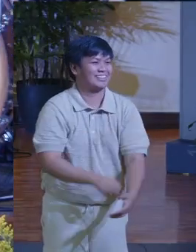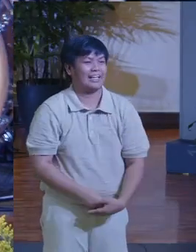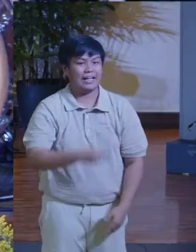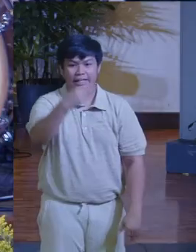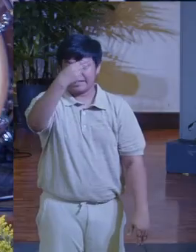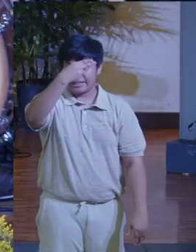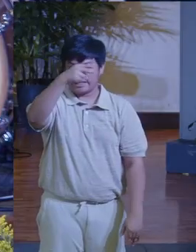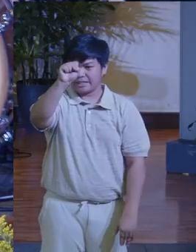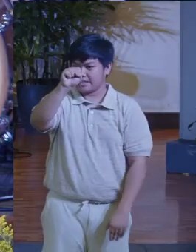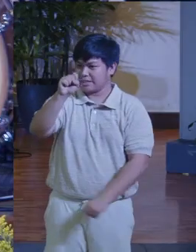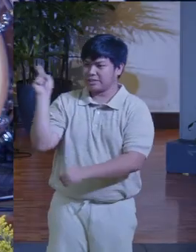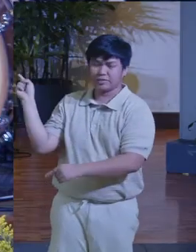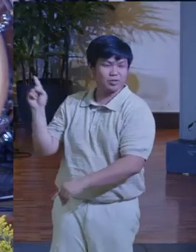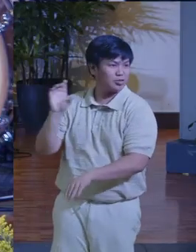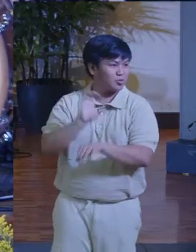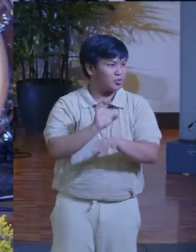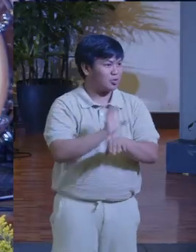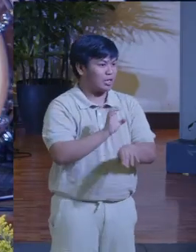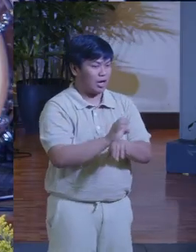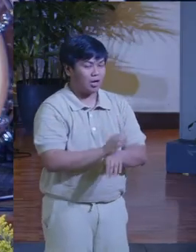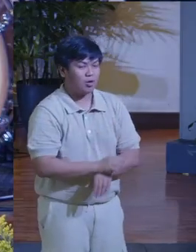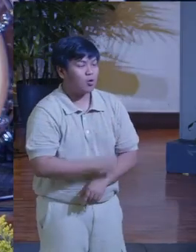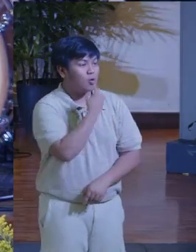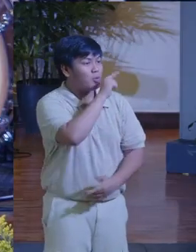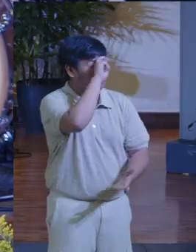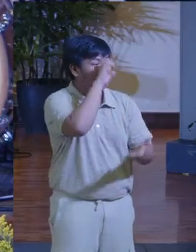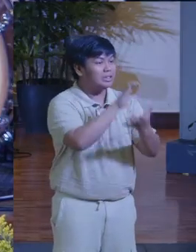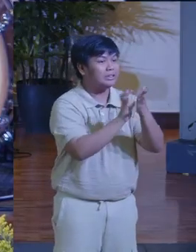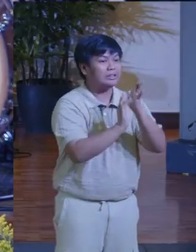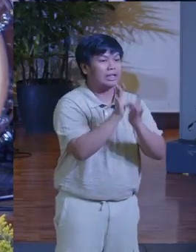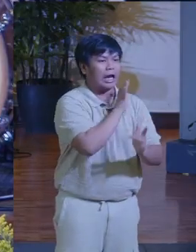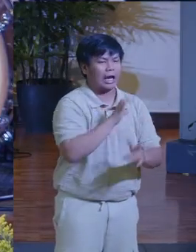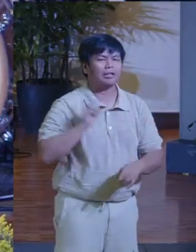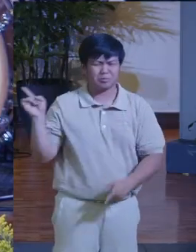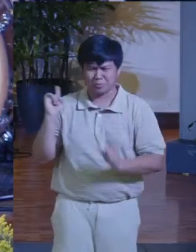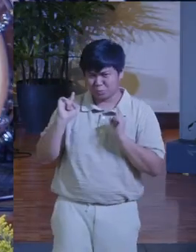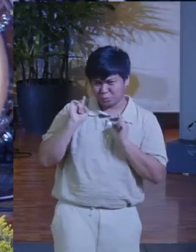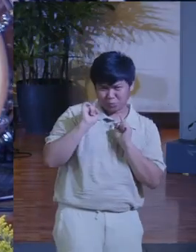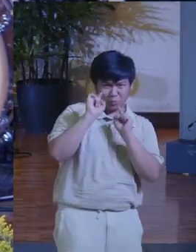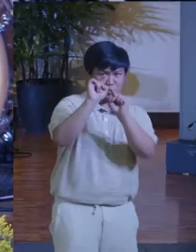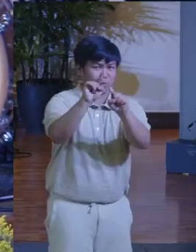school chapel service, sino ang gustong maniwala kay Jesus? Lapit ako ulit.